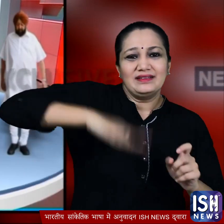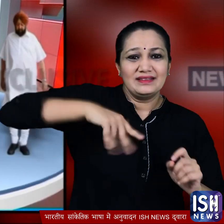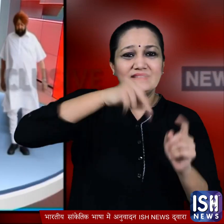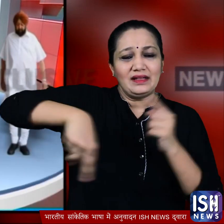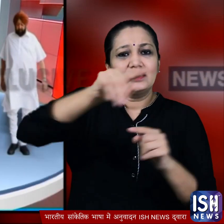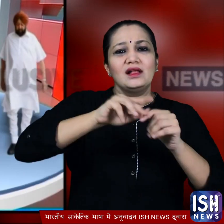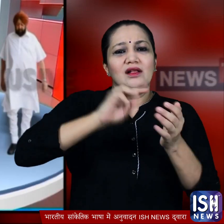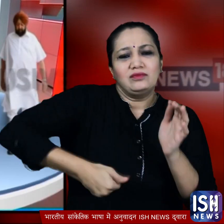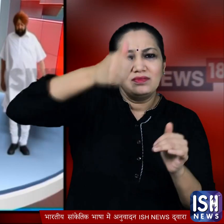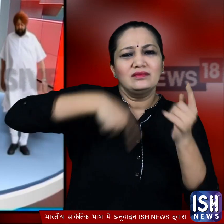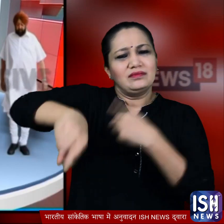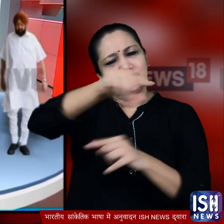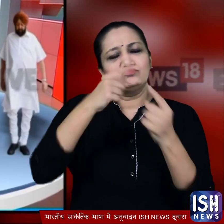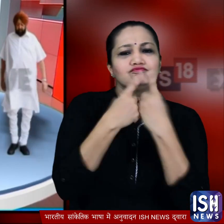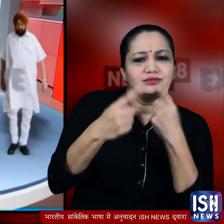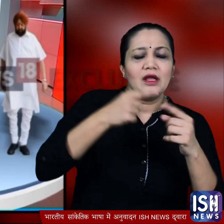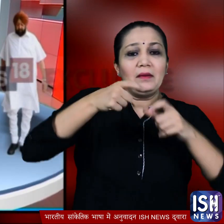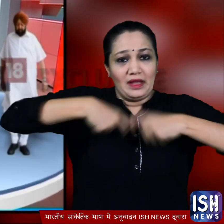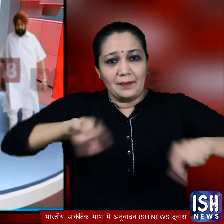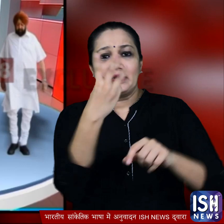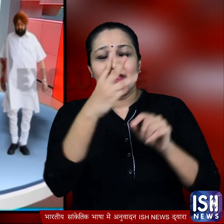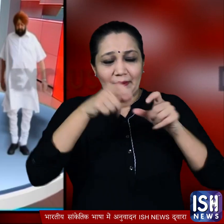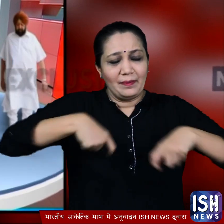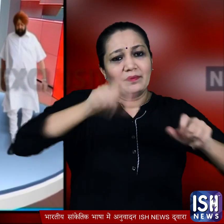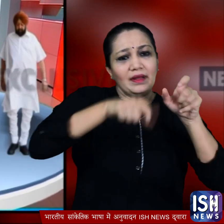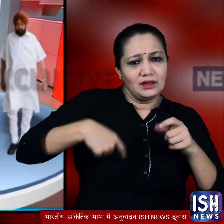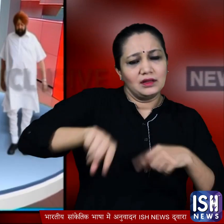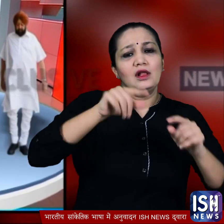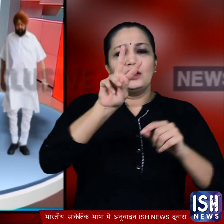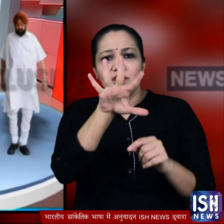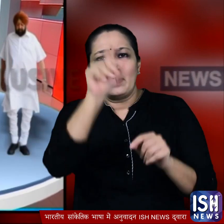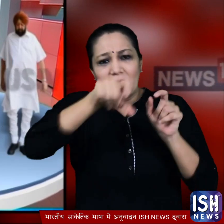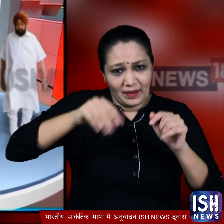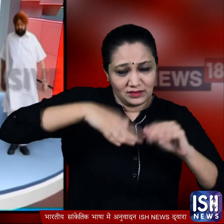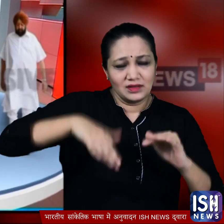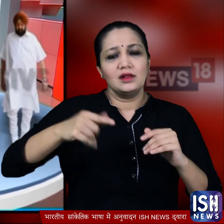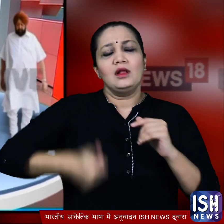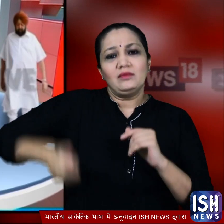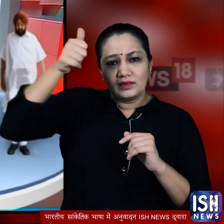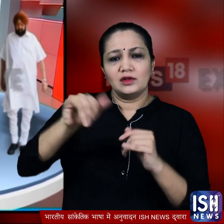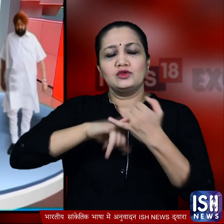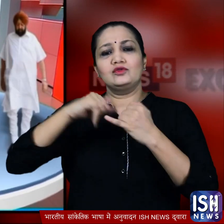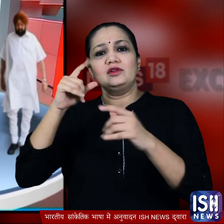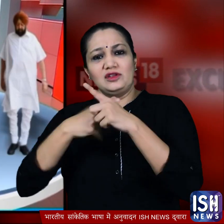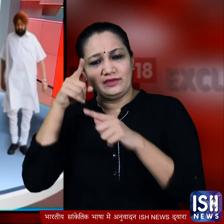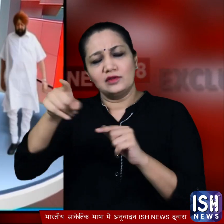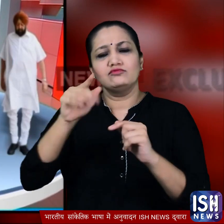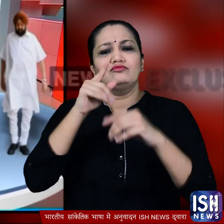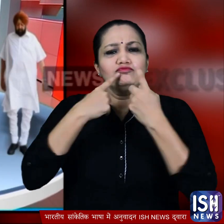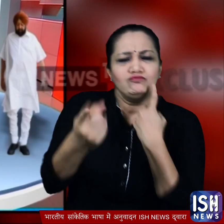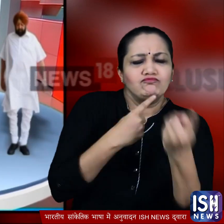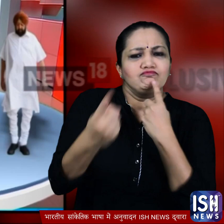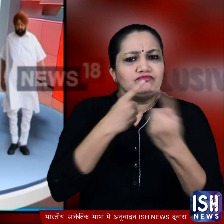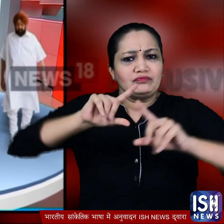बात की। इसके अलावा दिल्ली में 3 सदस्यों वाली केंद्रीय कमेटी ने 25 विधायकों और पंजाब कांग्रेस के अध्यक्ष सुनील जाखड़ के साथ वॉर रूम